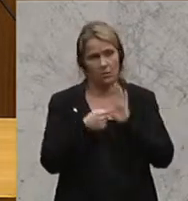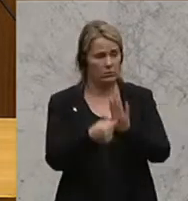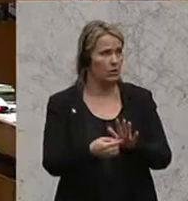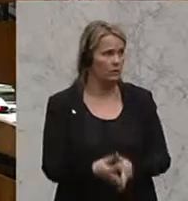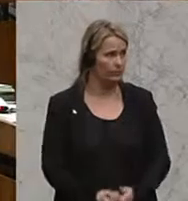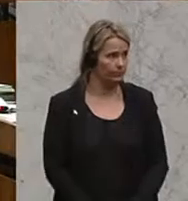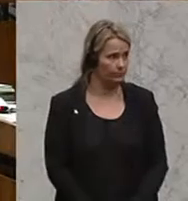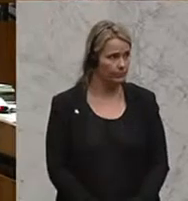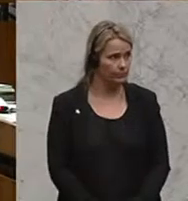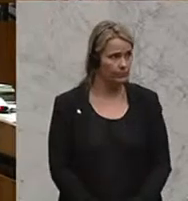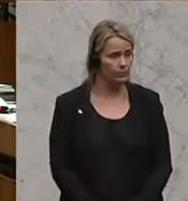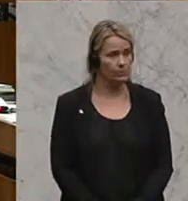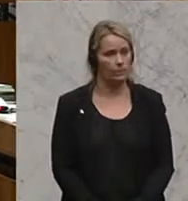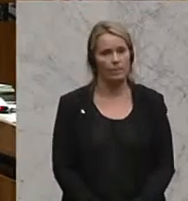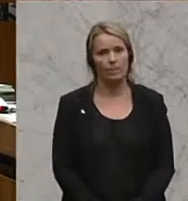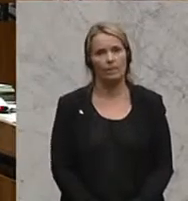aussprechen.